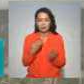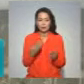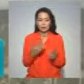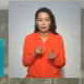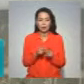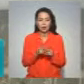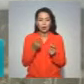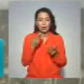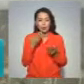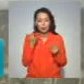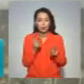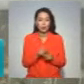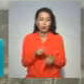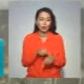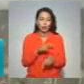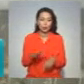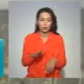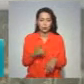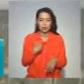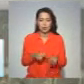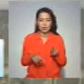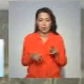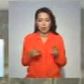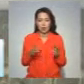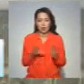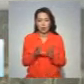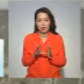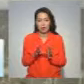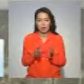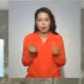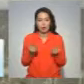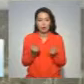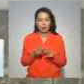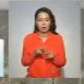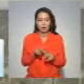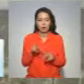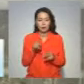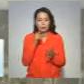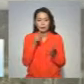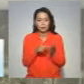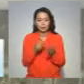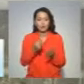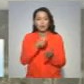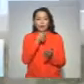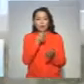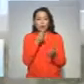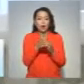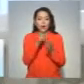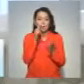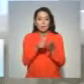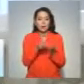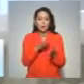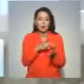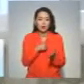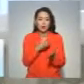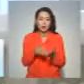чтобы справляться со своими чувствами, эмоциями. Для меня это было инструментом, чтобы попасть в более взрослую компанию. И я